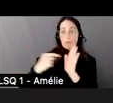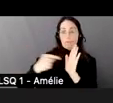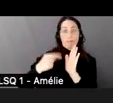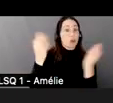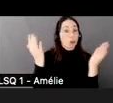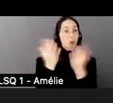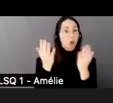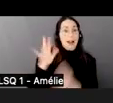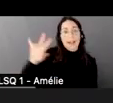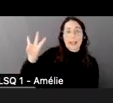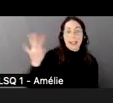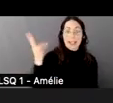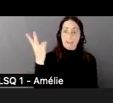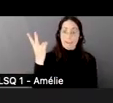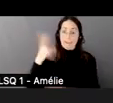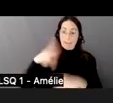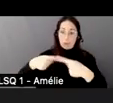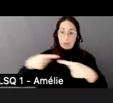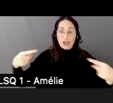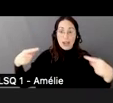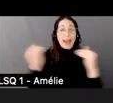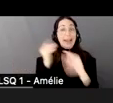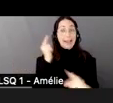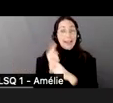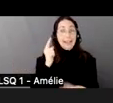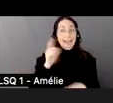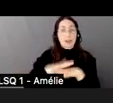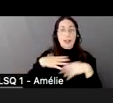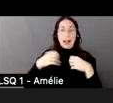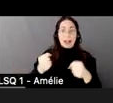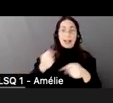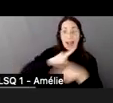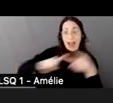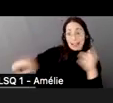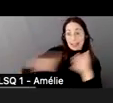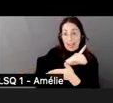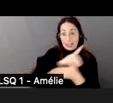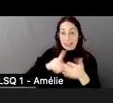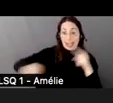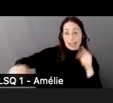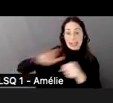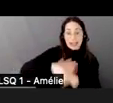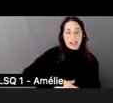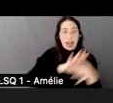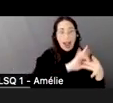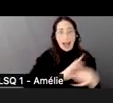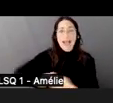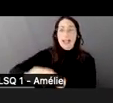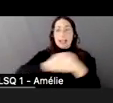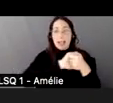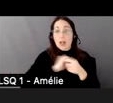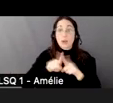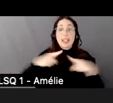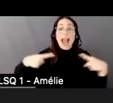module 7 sur l'équité en matière de santé, antiracisme et anti-oppression, alliance et intersectionnalité.